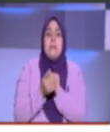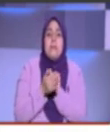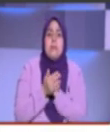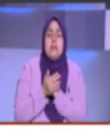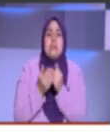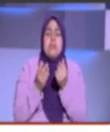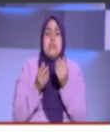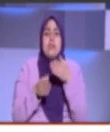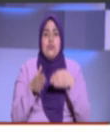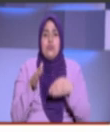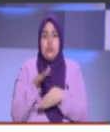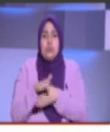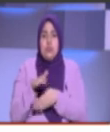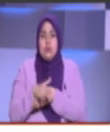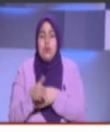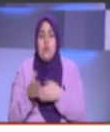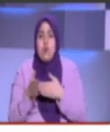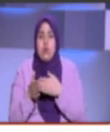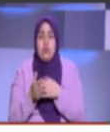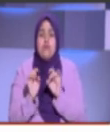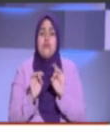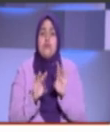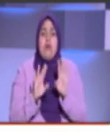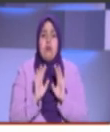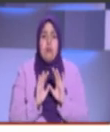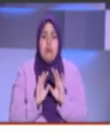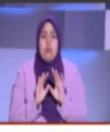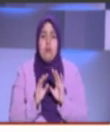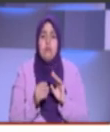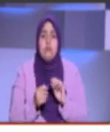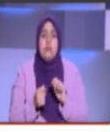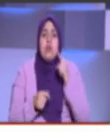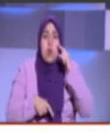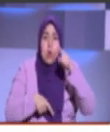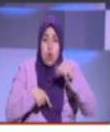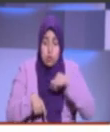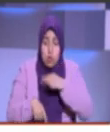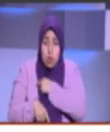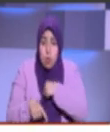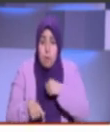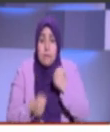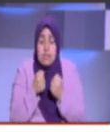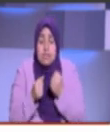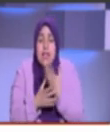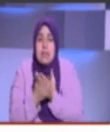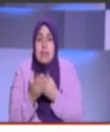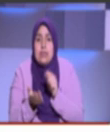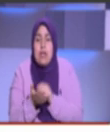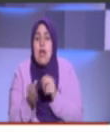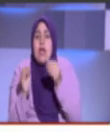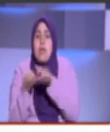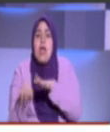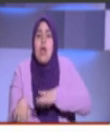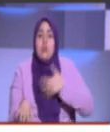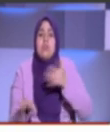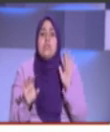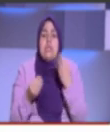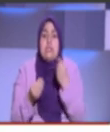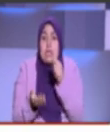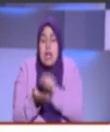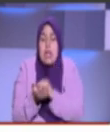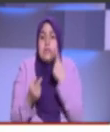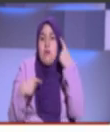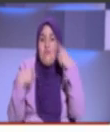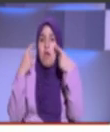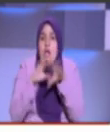من الموظفين. هذه الخطة التي يعني تسعى الحكومة الآن لوضعها على المدى الطويل، أي تنفيذها